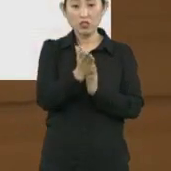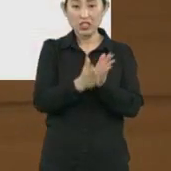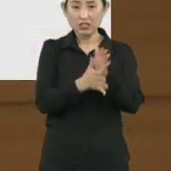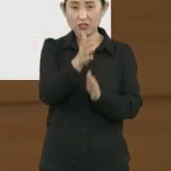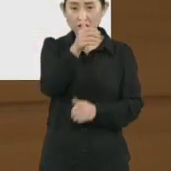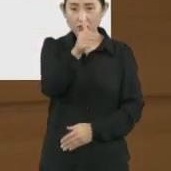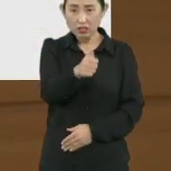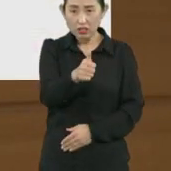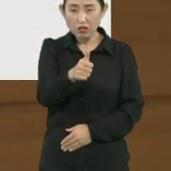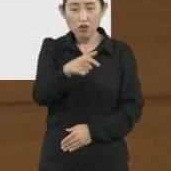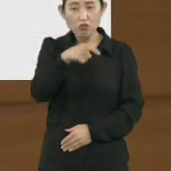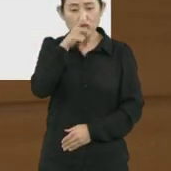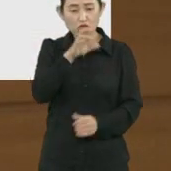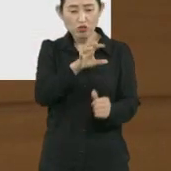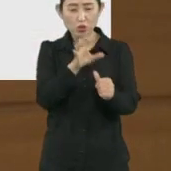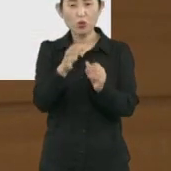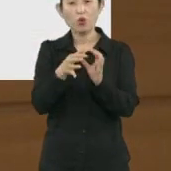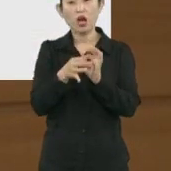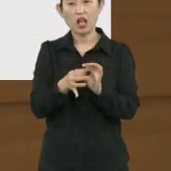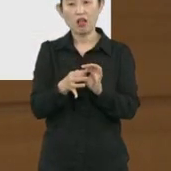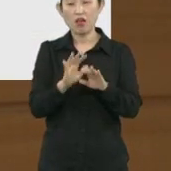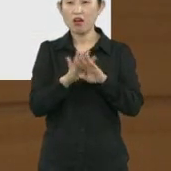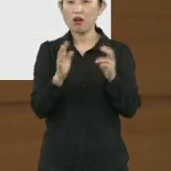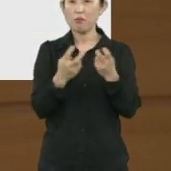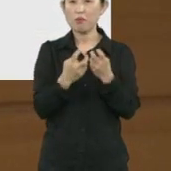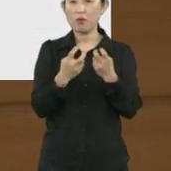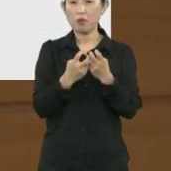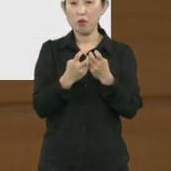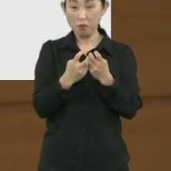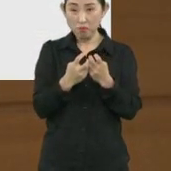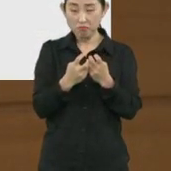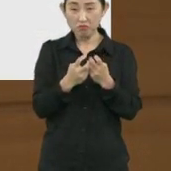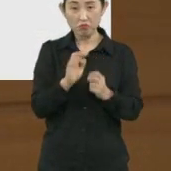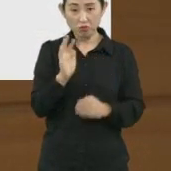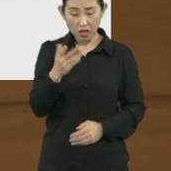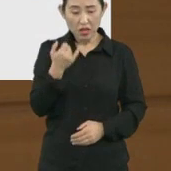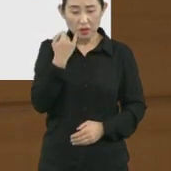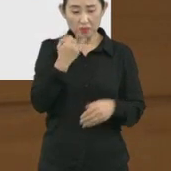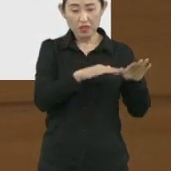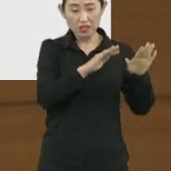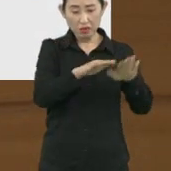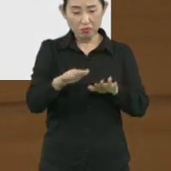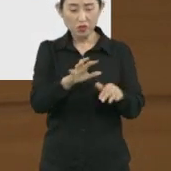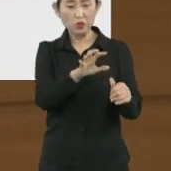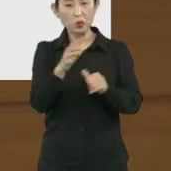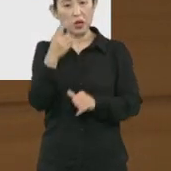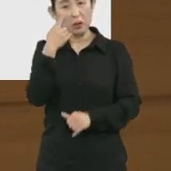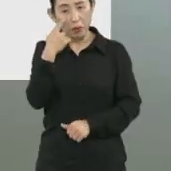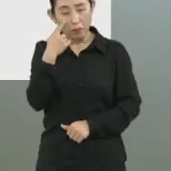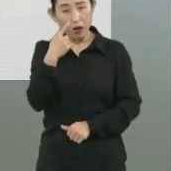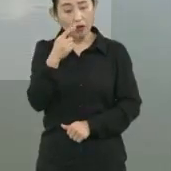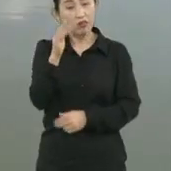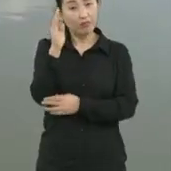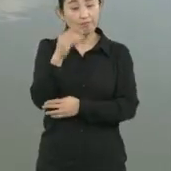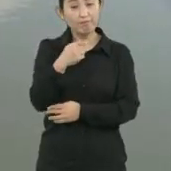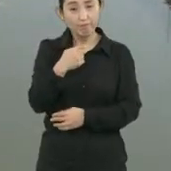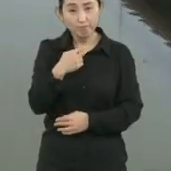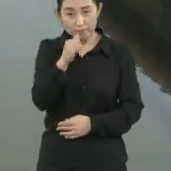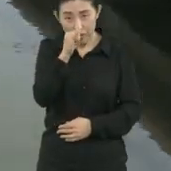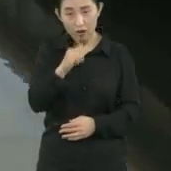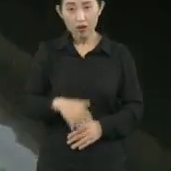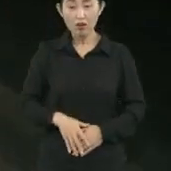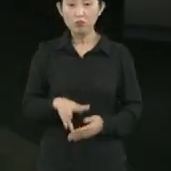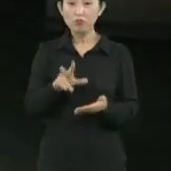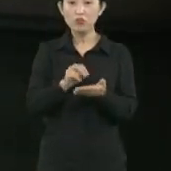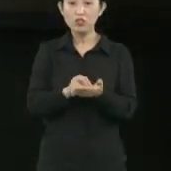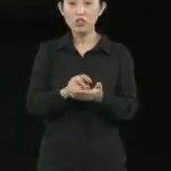군산시장께서 물 이용과 관련돼서 대안이 제시가 되면은 해수 유통을 하겠다는 긍정적인 말씀을 해서